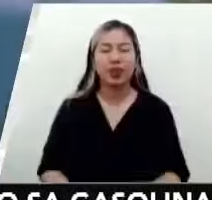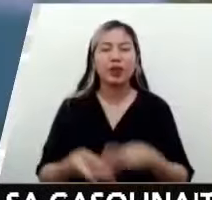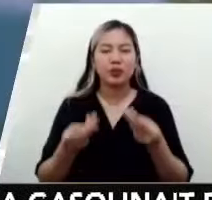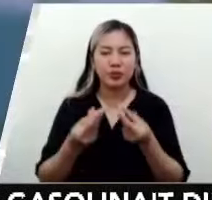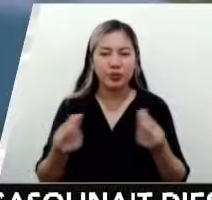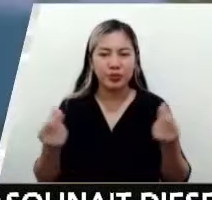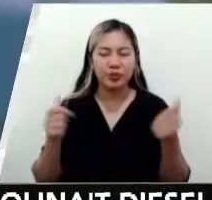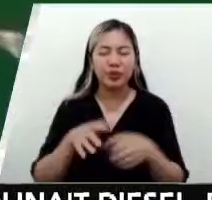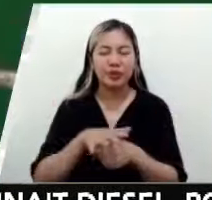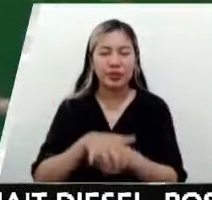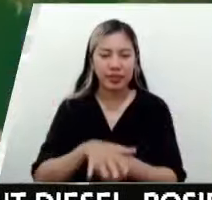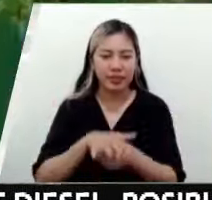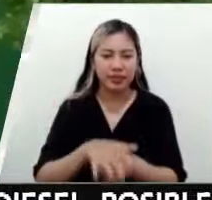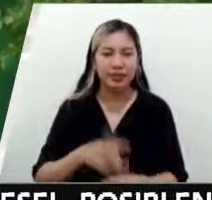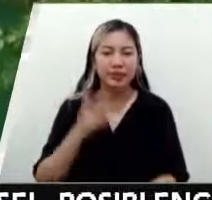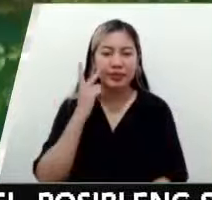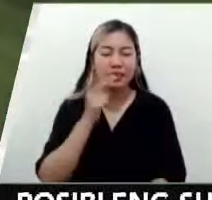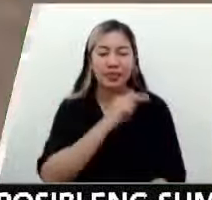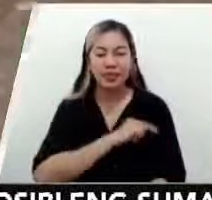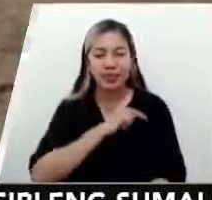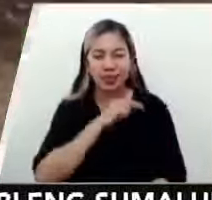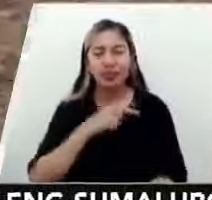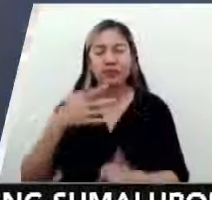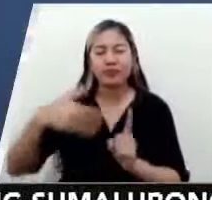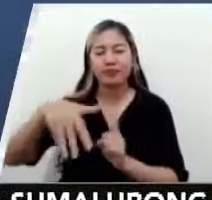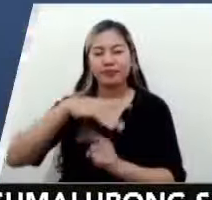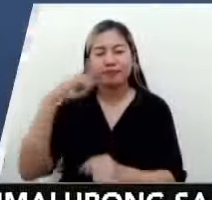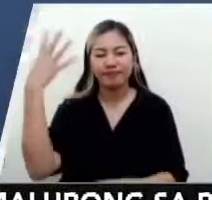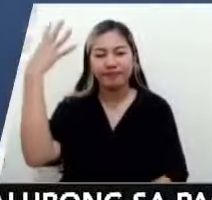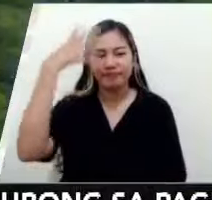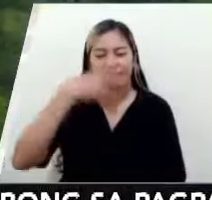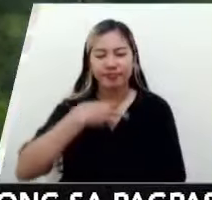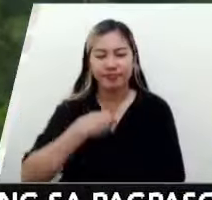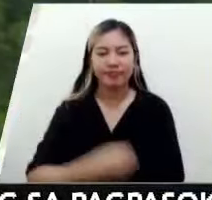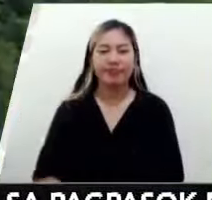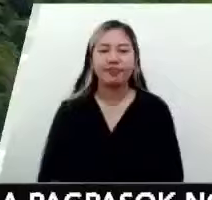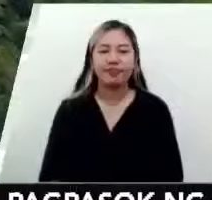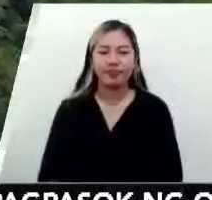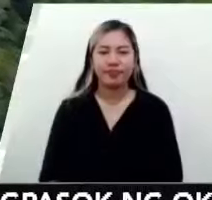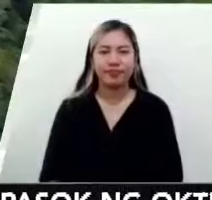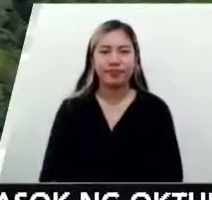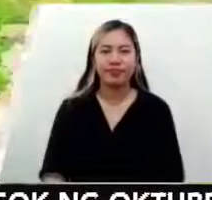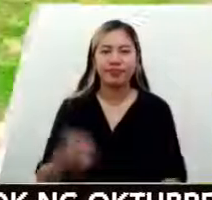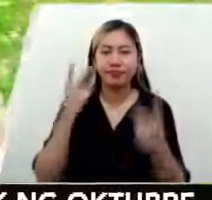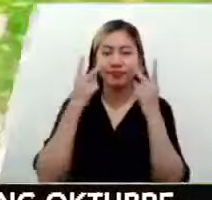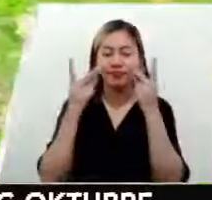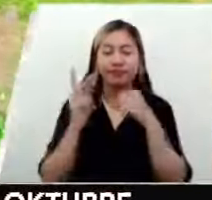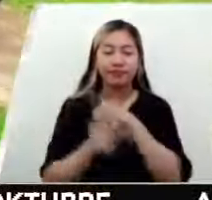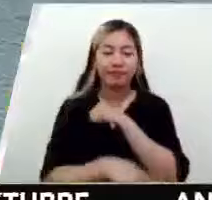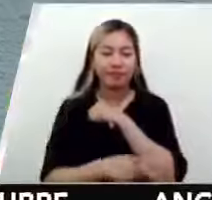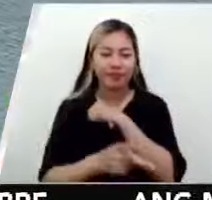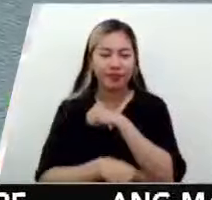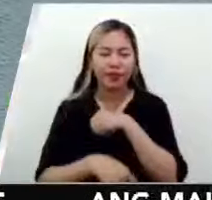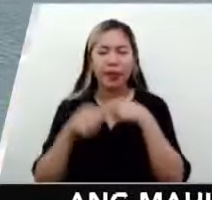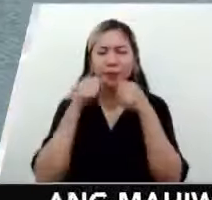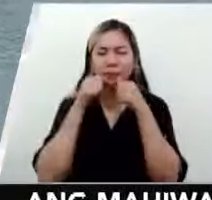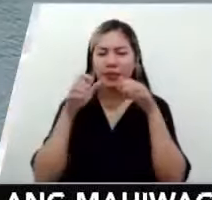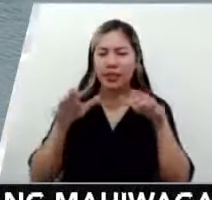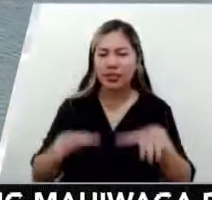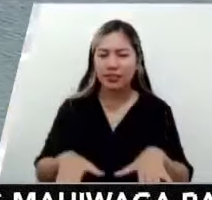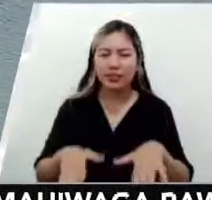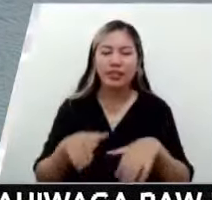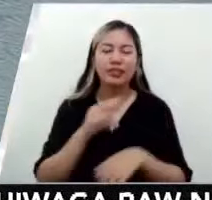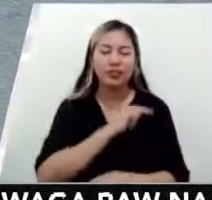finest, napakaganda ng lugar, napakatranquilo. Bibisita tayo sa probinsyang pinagpala sa biyaya ng kalikasan, ang South